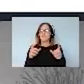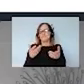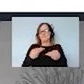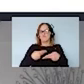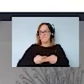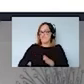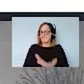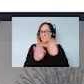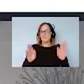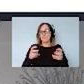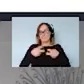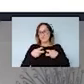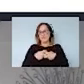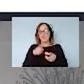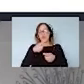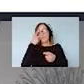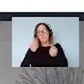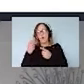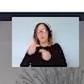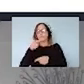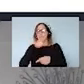cyfrowych, więc też te pomysły i